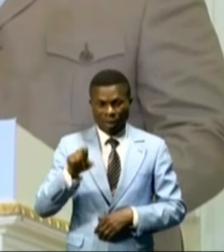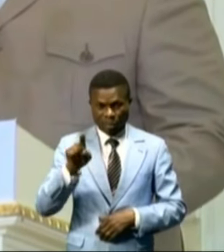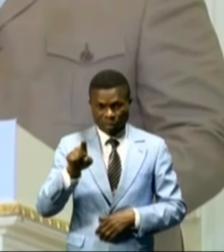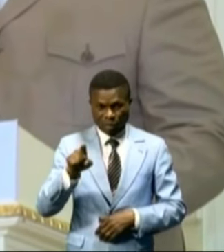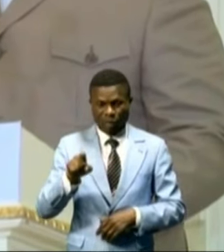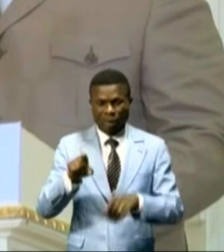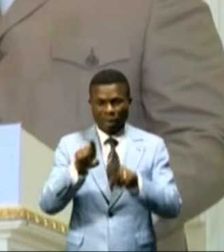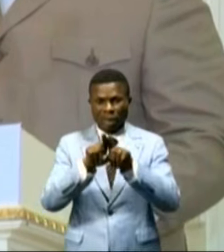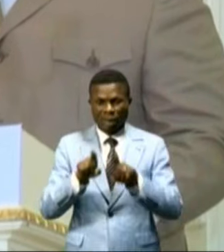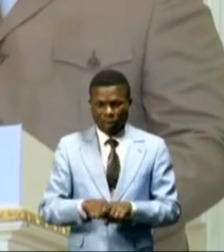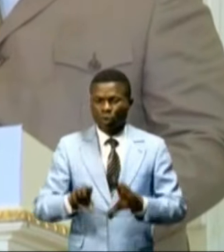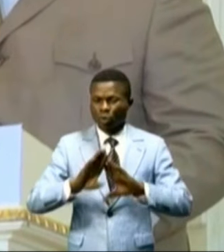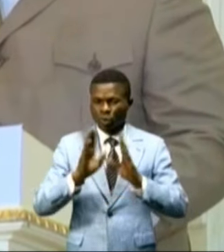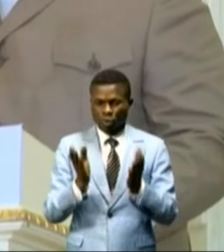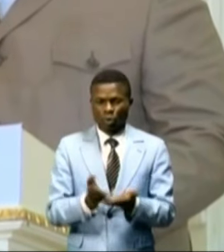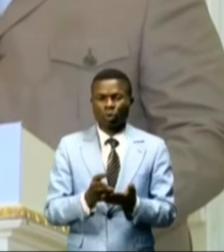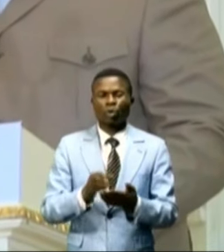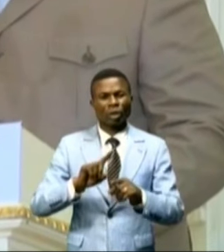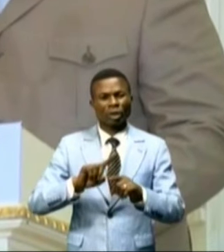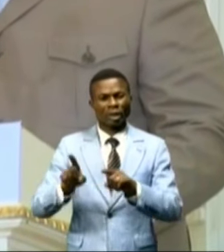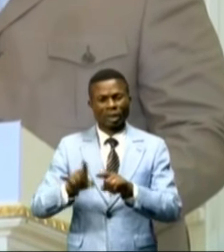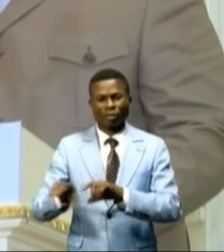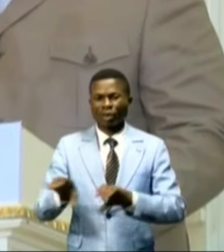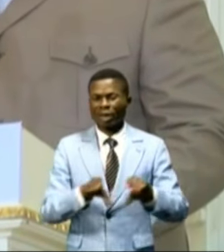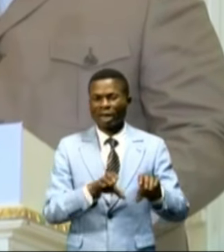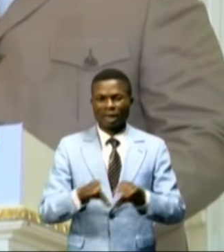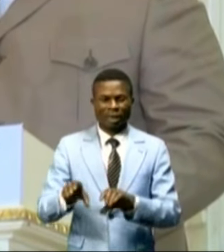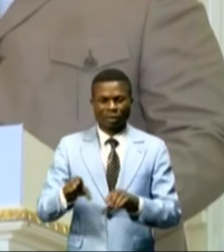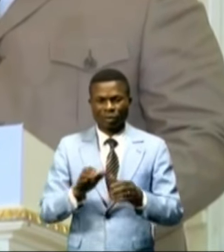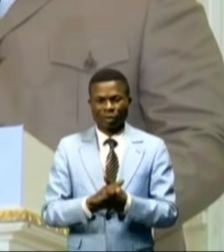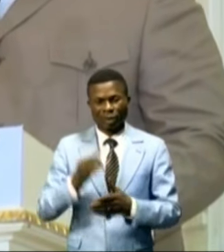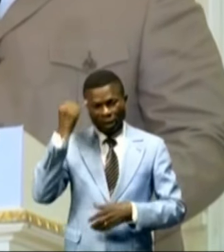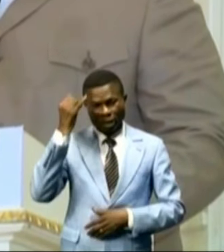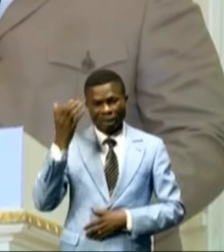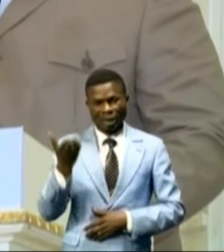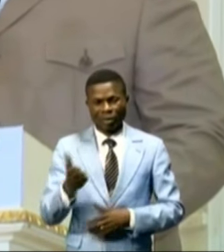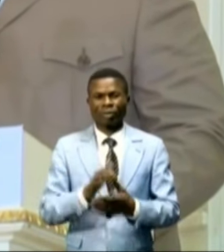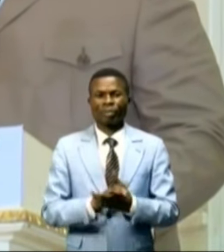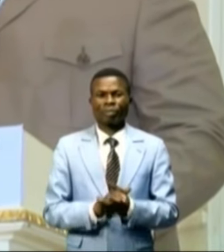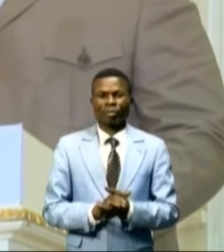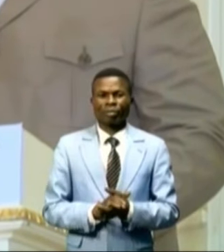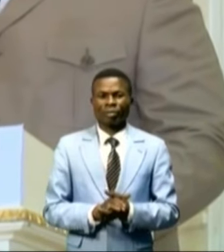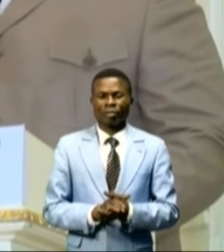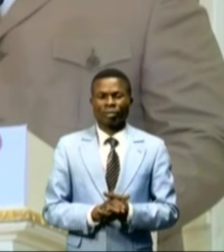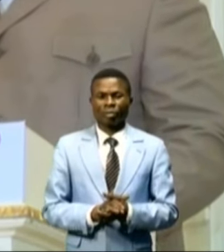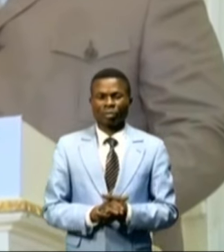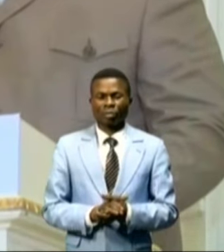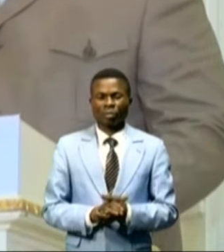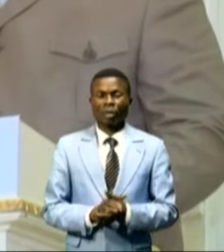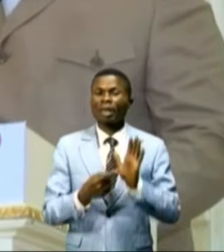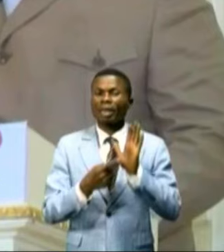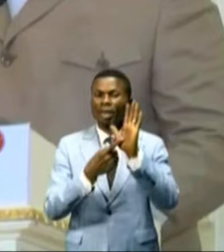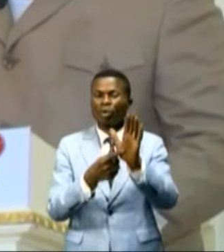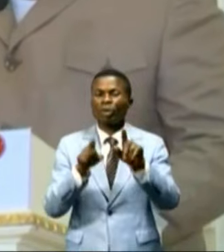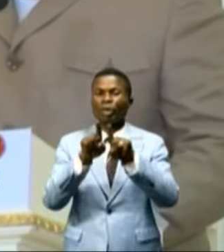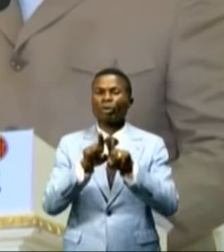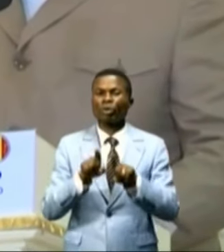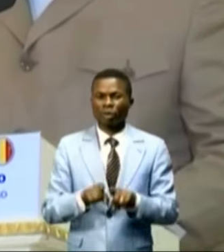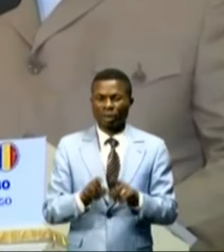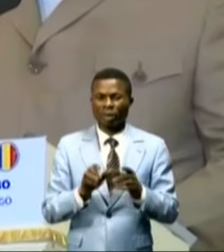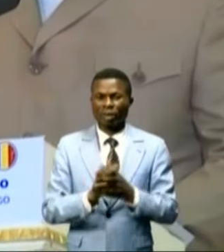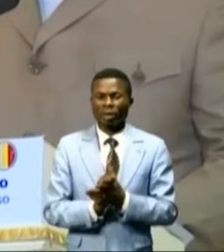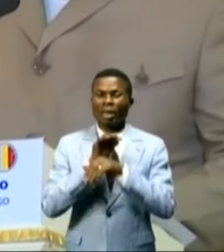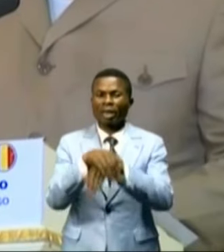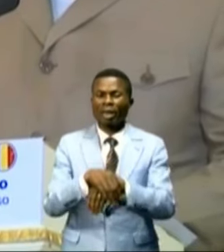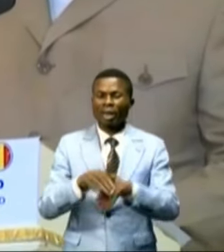peu importe leur divergence d'opinion. Elle incarne aussi l'engagement